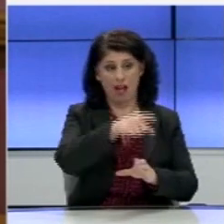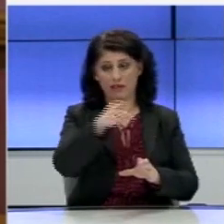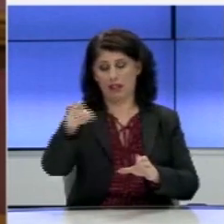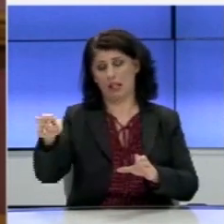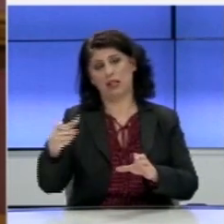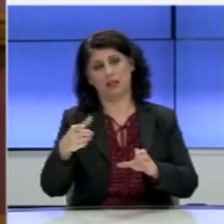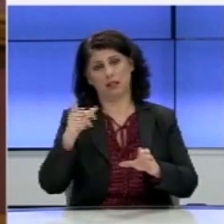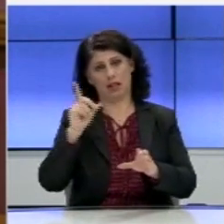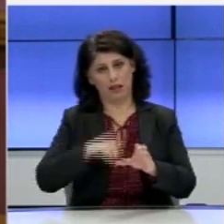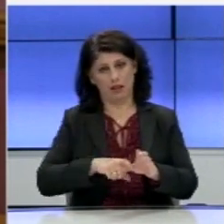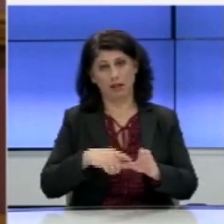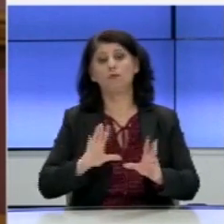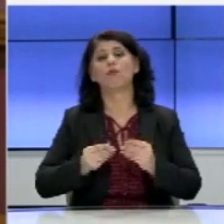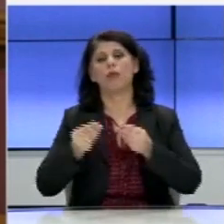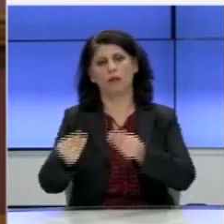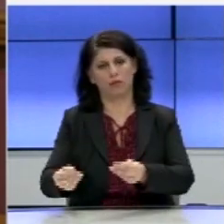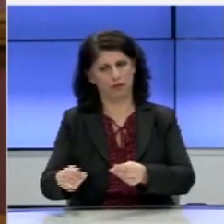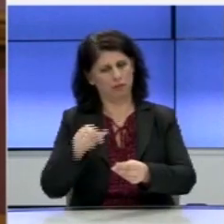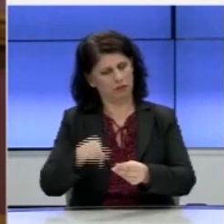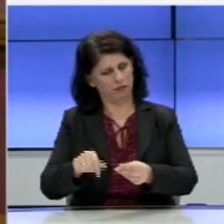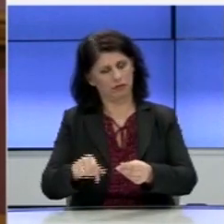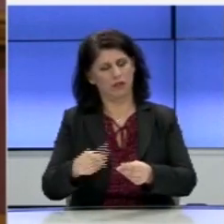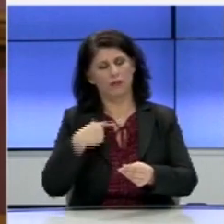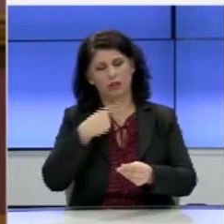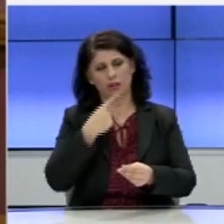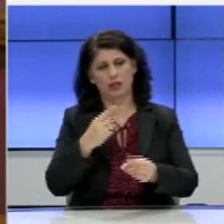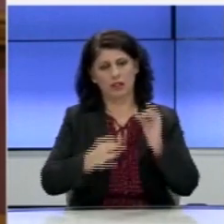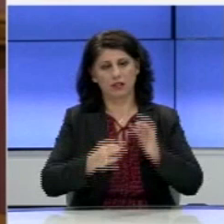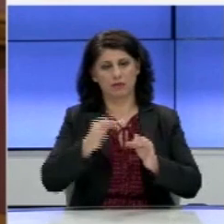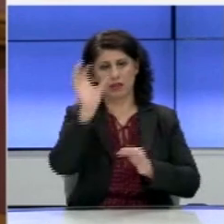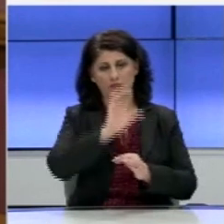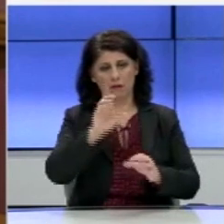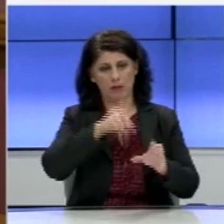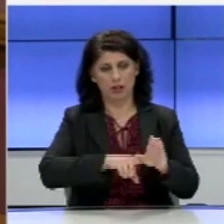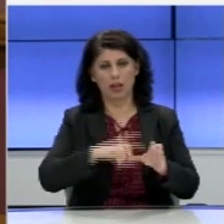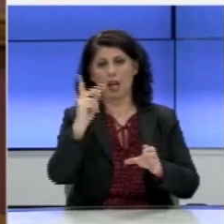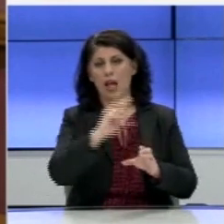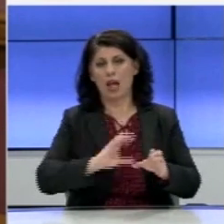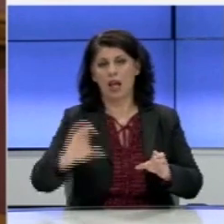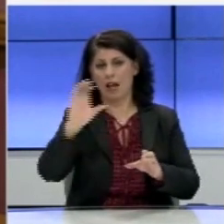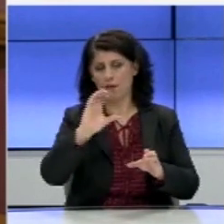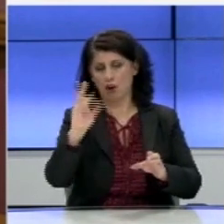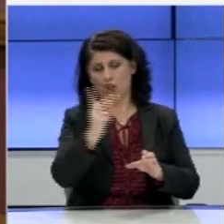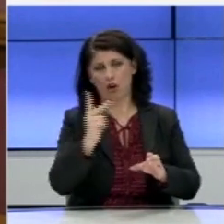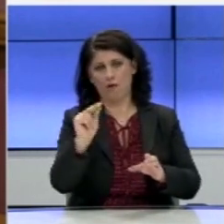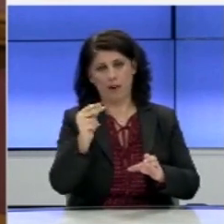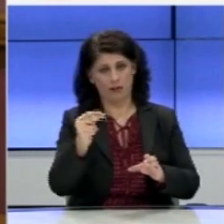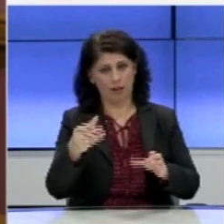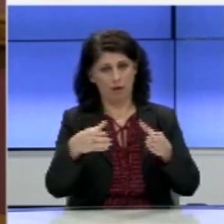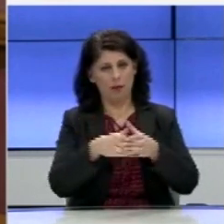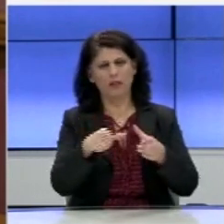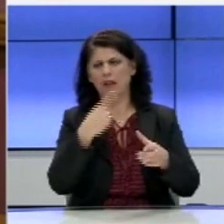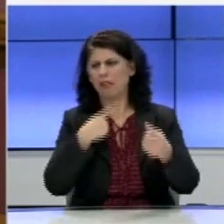εταιρείες, τα οποία δεν έδινε, αυτά τα ζητήσαμε και σε επίπεδο Ευρωπαϊκής Ένωσης, Ευρωκοινοβουλευτική μας ομάδα, και